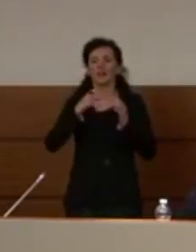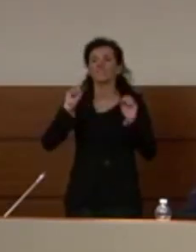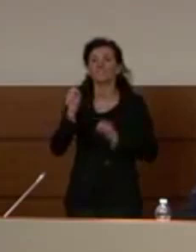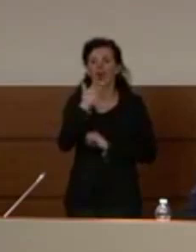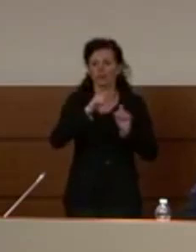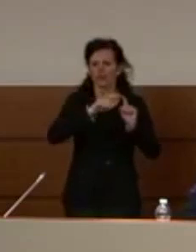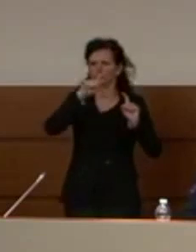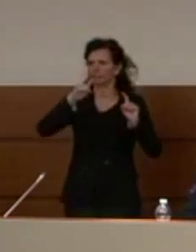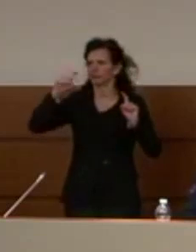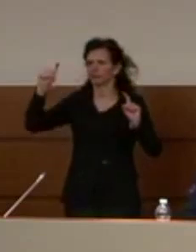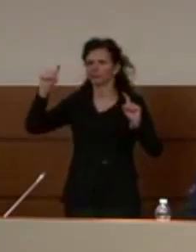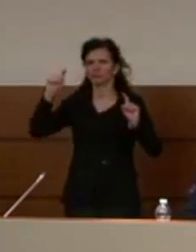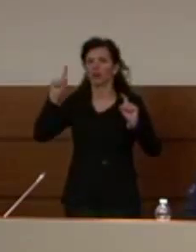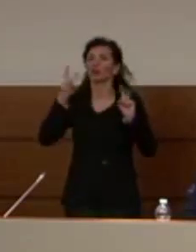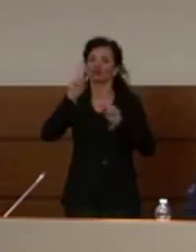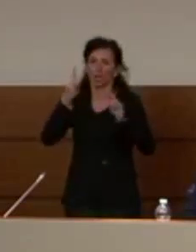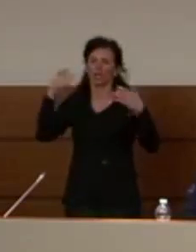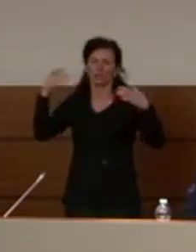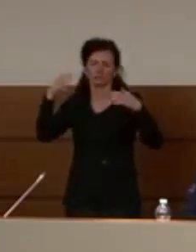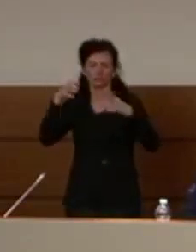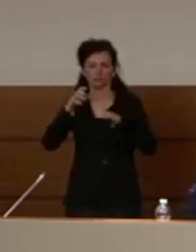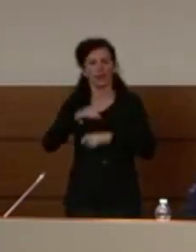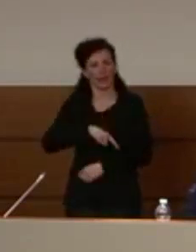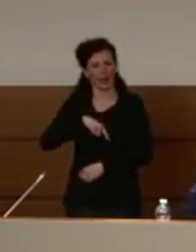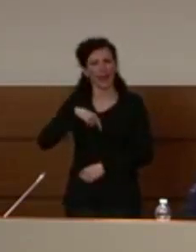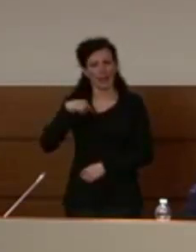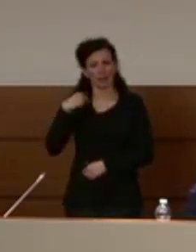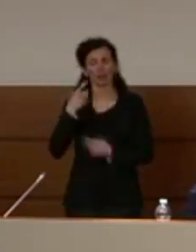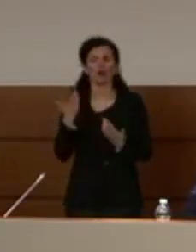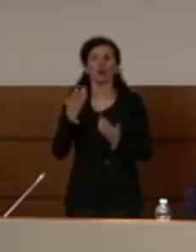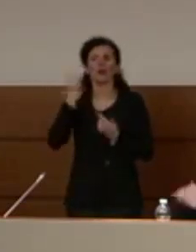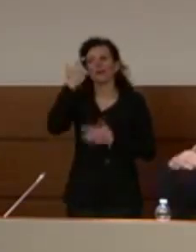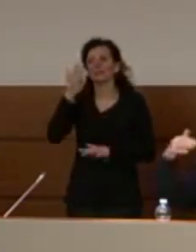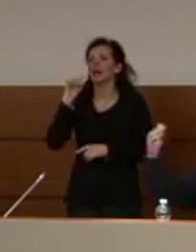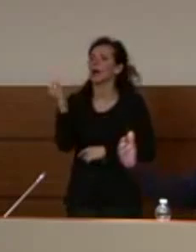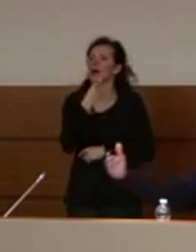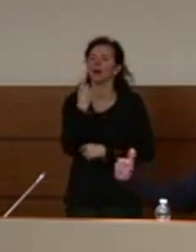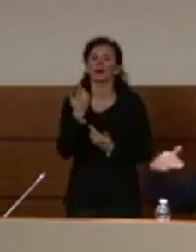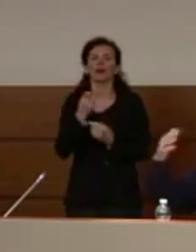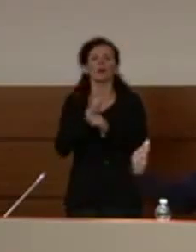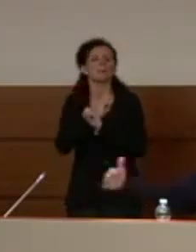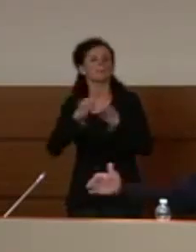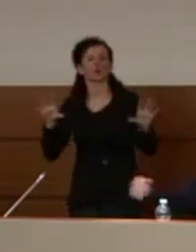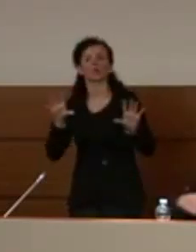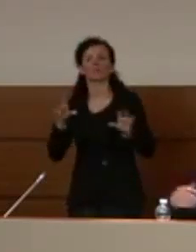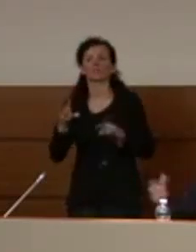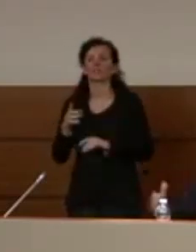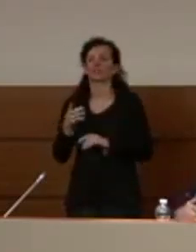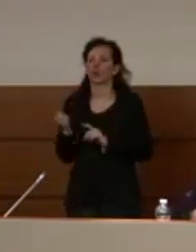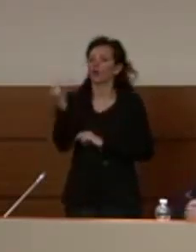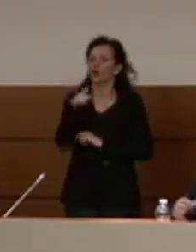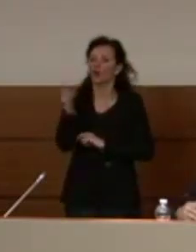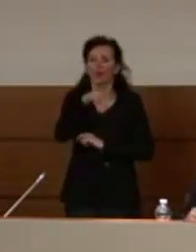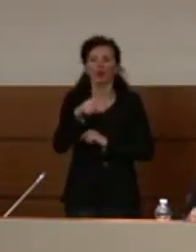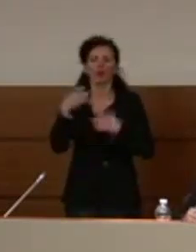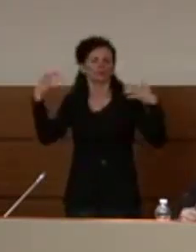incremento della curva sappiamo tutti che non possiamo aspettarci un improvvisa diminuzione non